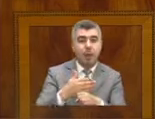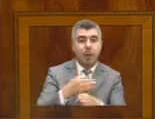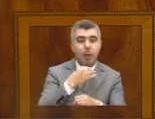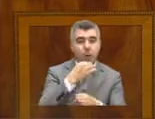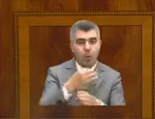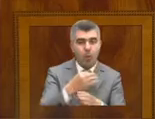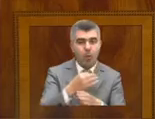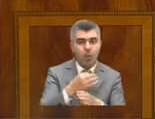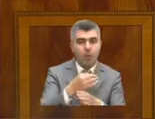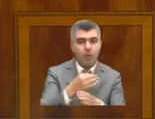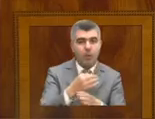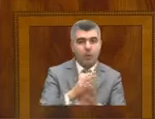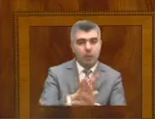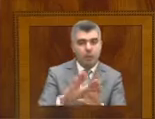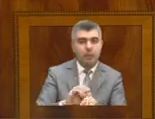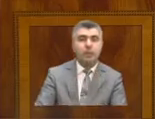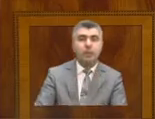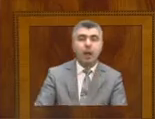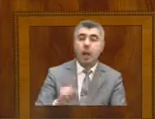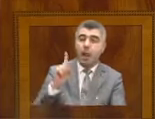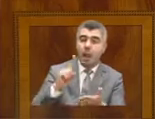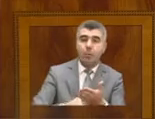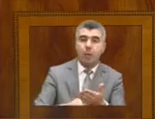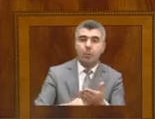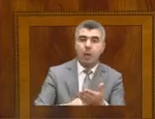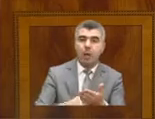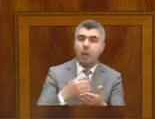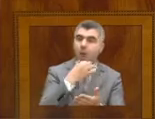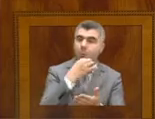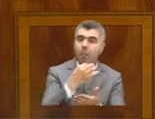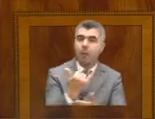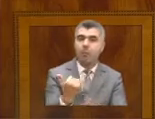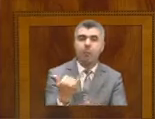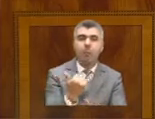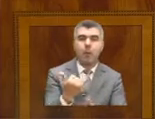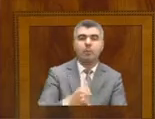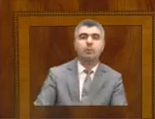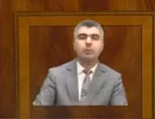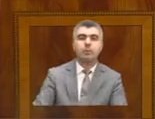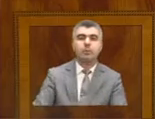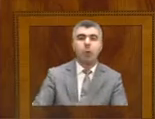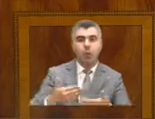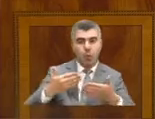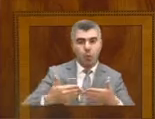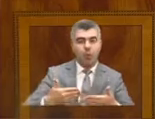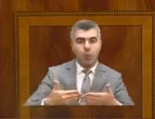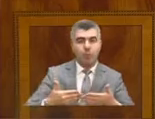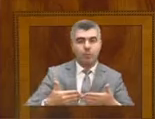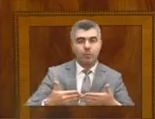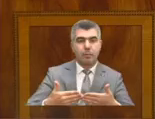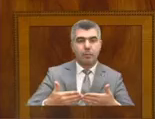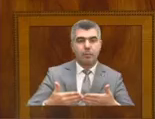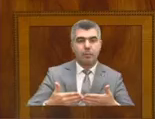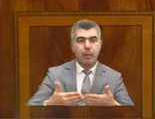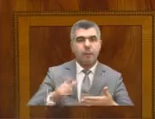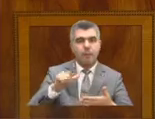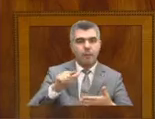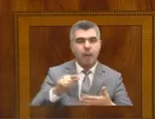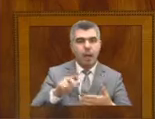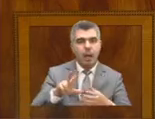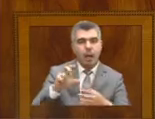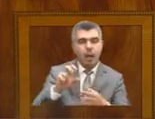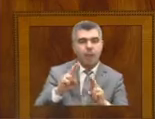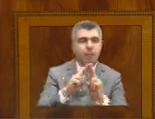من التأكيد على أمر غاية في الأهمية، وهو أننا اليوم وأمام ما يشهده هذا العالم